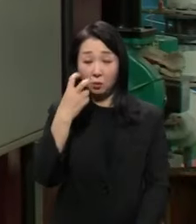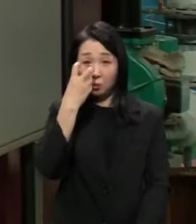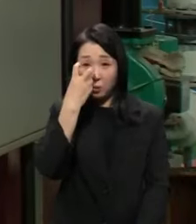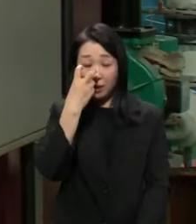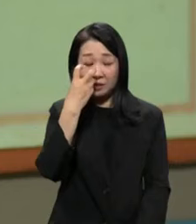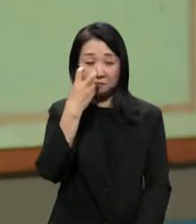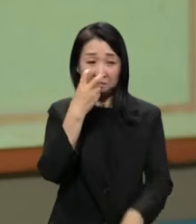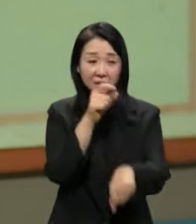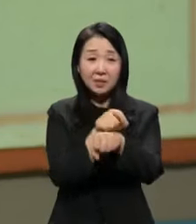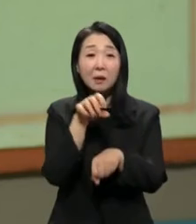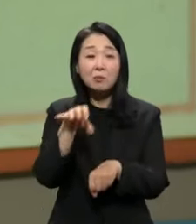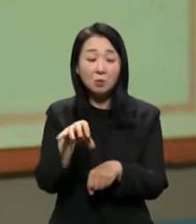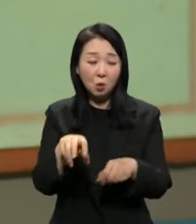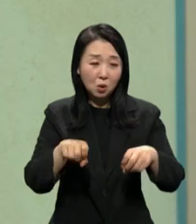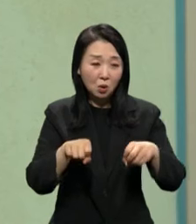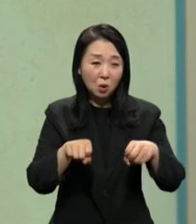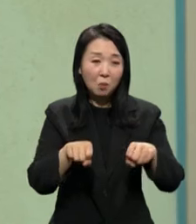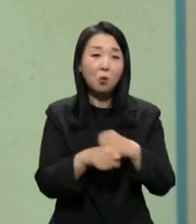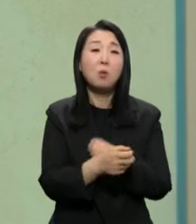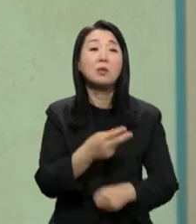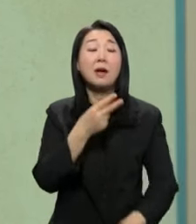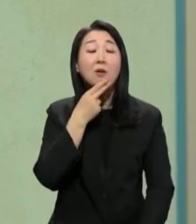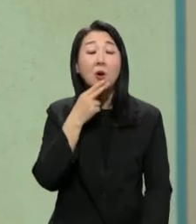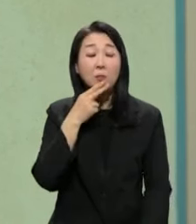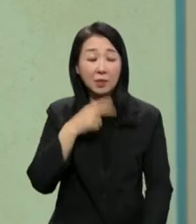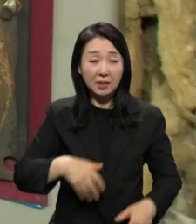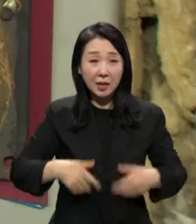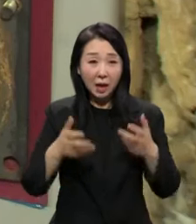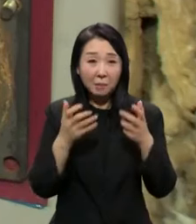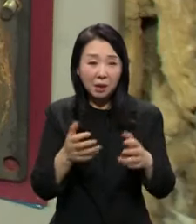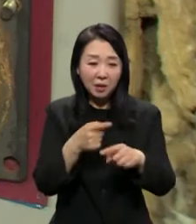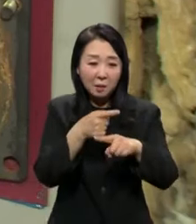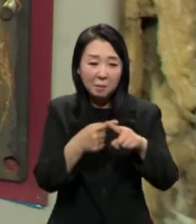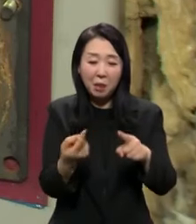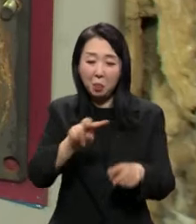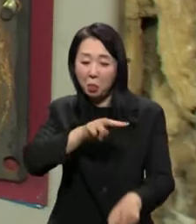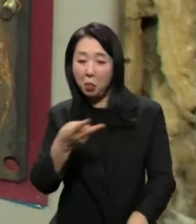측은 고장나지 않은 난방기로 절반씩 번갈아 난방을